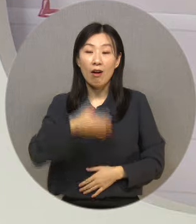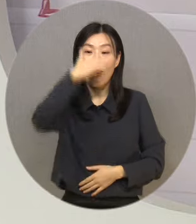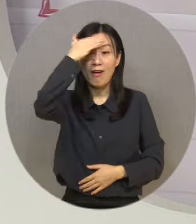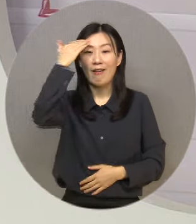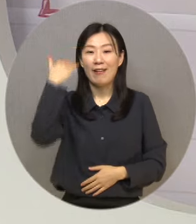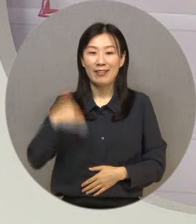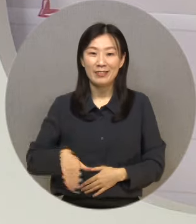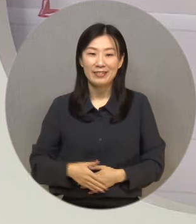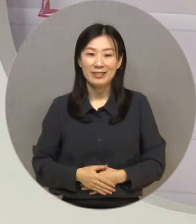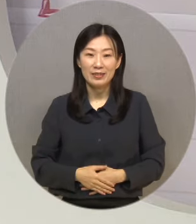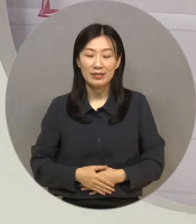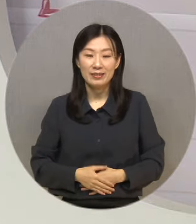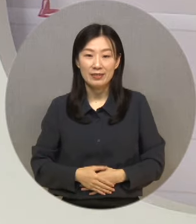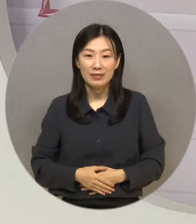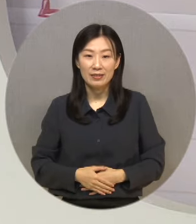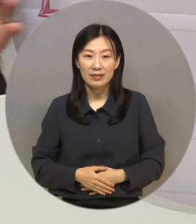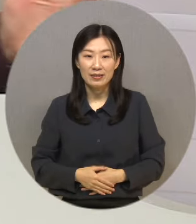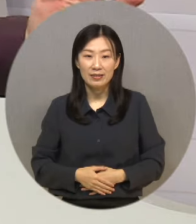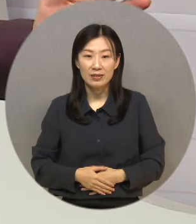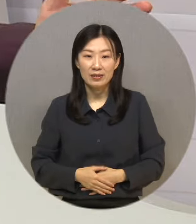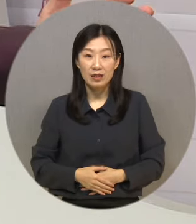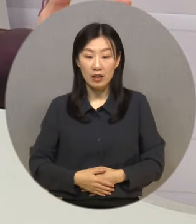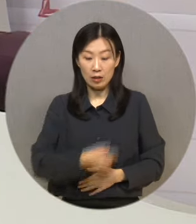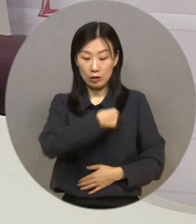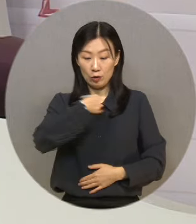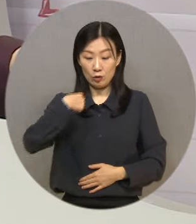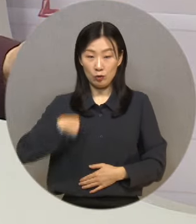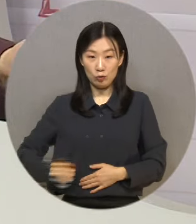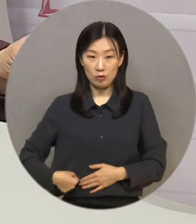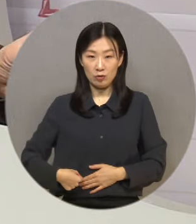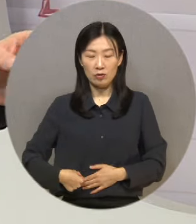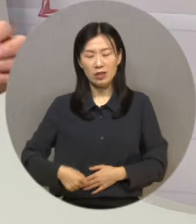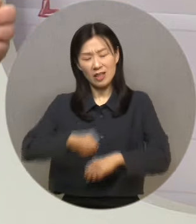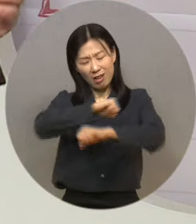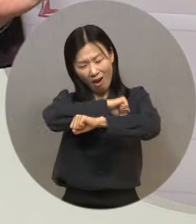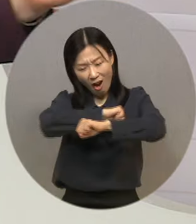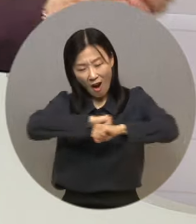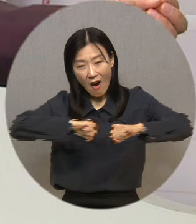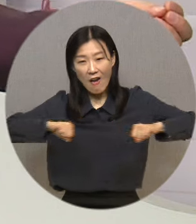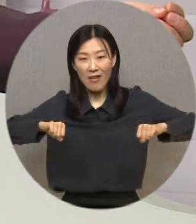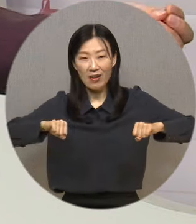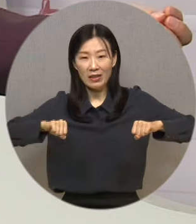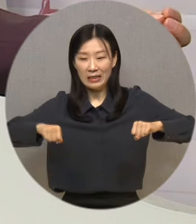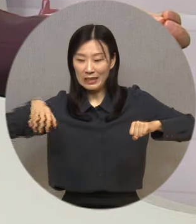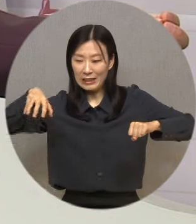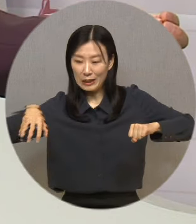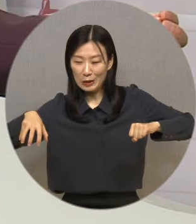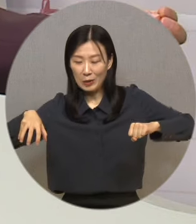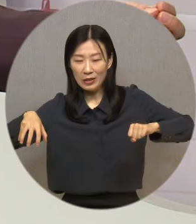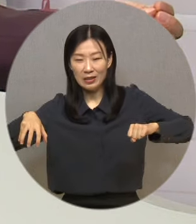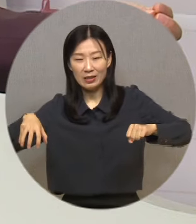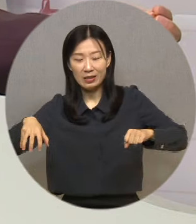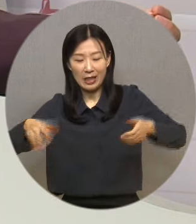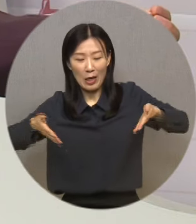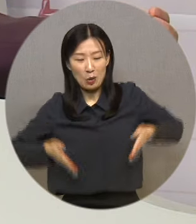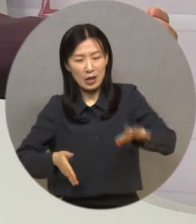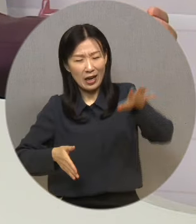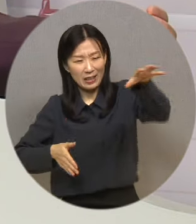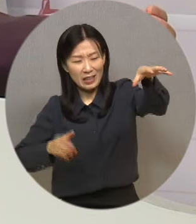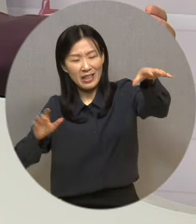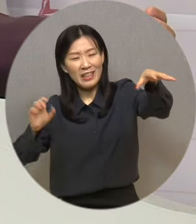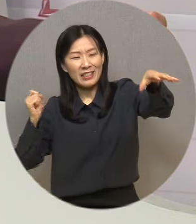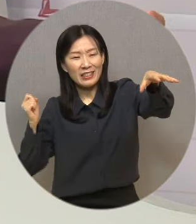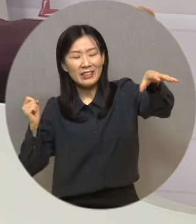왜냐면 그 중국은 땅이 넓잖아요. 네. 근데 이쪽 끝머리에 네네. 있는 사람이 저쪽 끝머리에 있는 고향을 찾아가려면 야